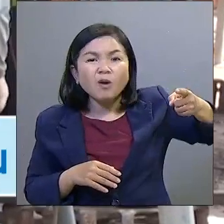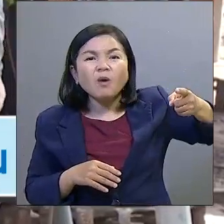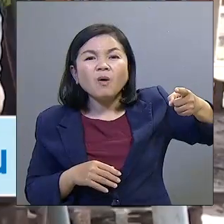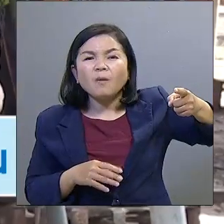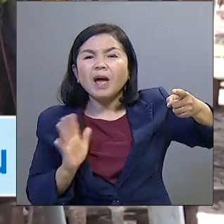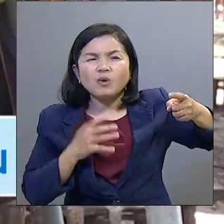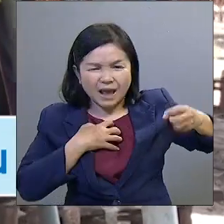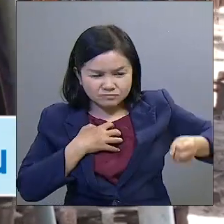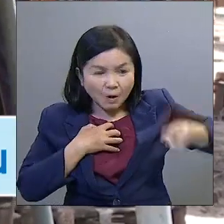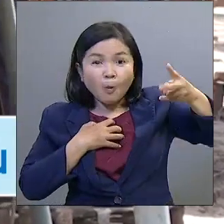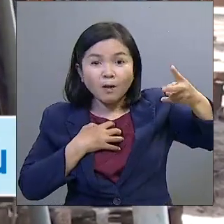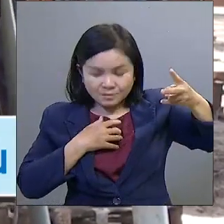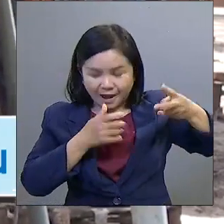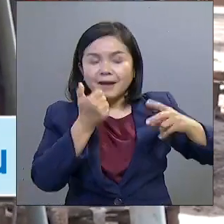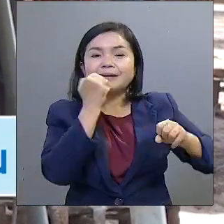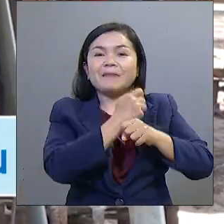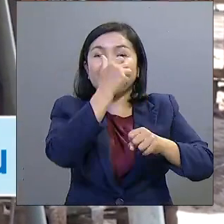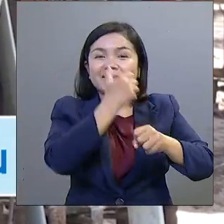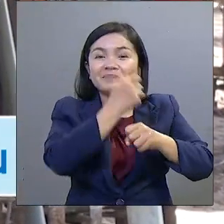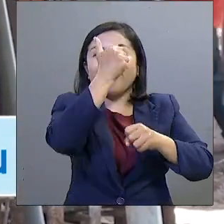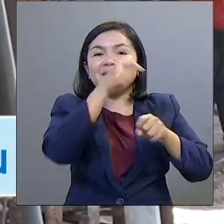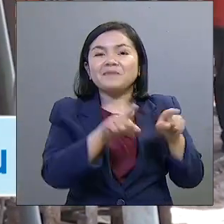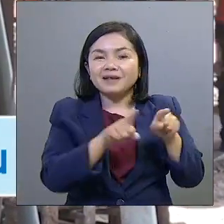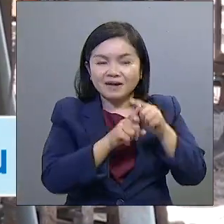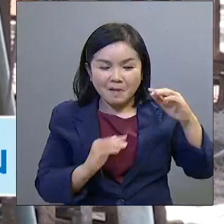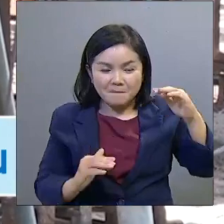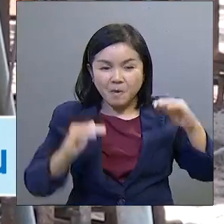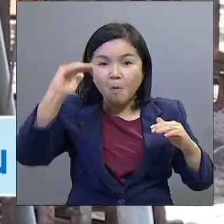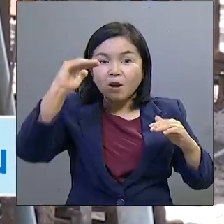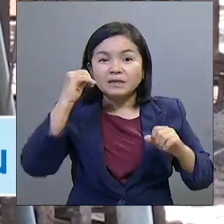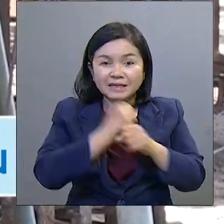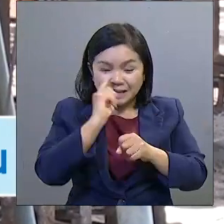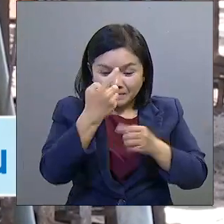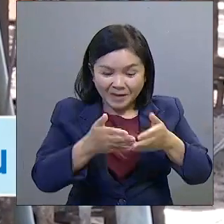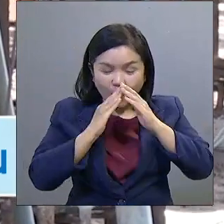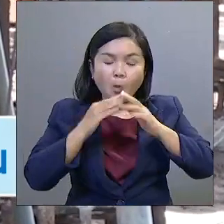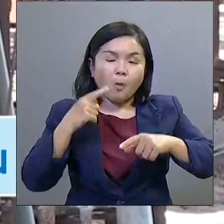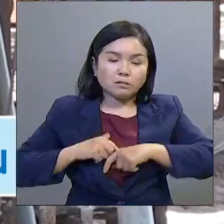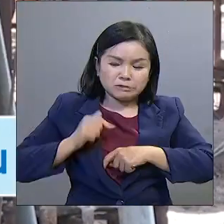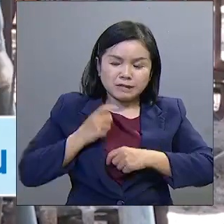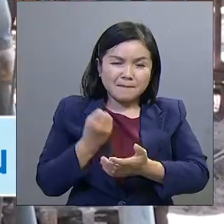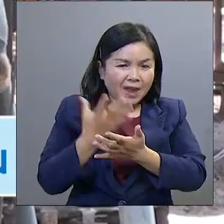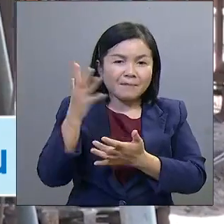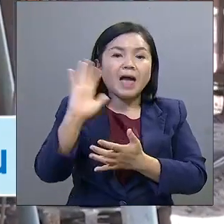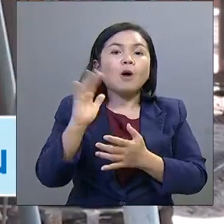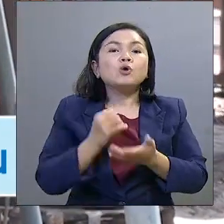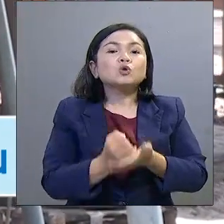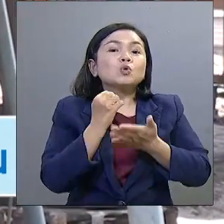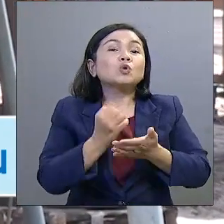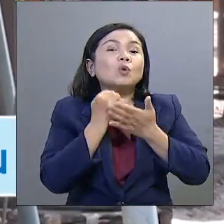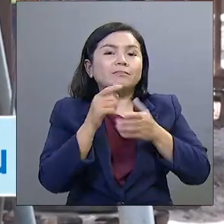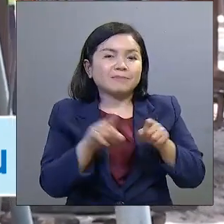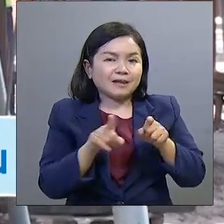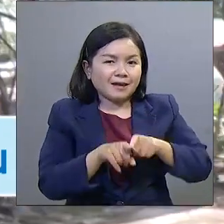กต้องบางคนอุ๊ยไม่ได้และเตรียมการไว้ดีกว่าดีดบ้านให้มันสูงขึ้นหน่อย จะเป็นงานใหญ่ ใช่แล้วมันเปลืองค่าใช้จ่ายกว่าก็ดีดบ้านขึ้นมานะคะ